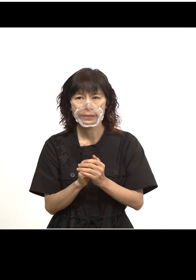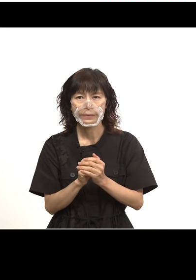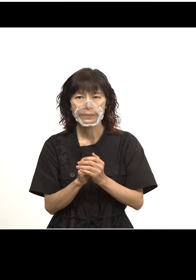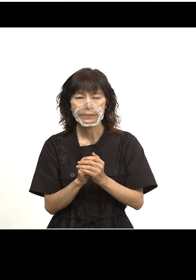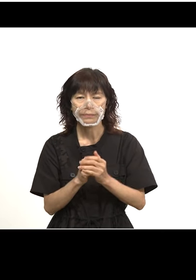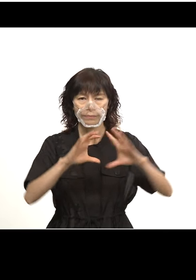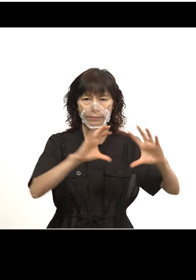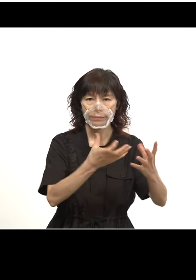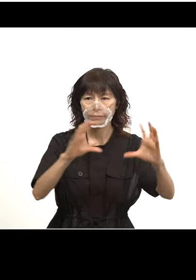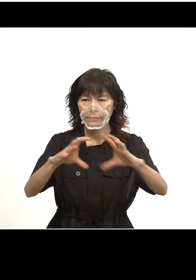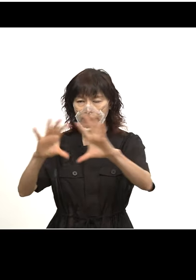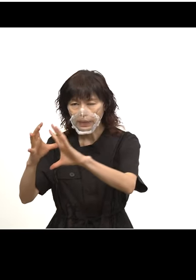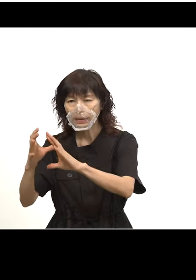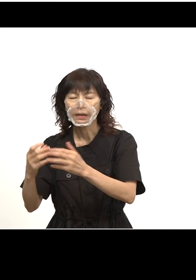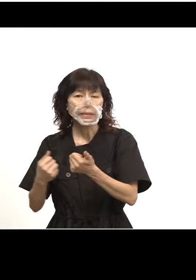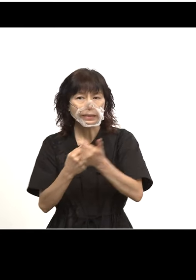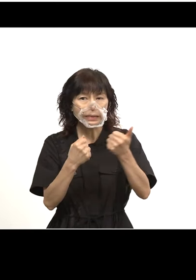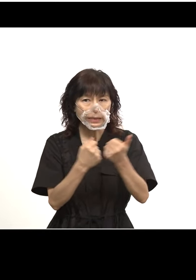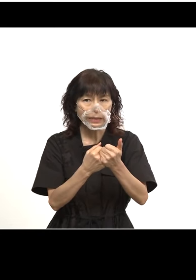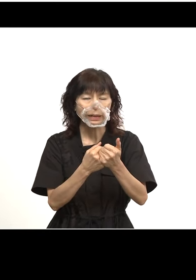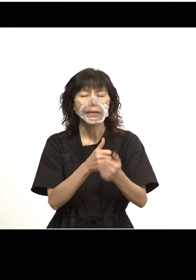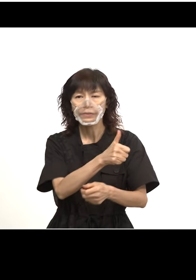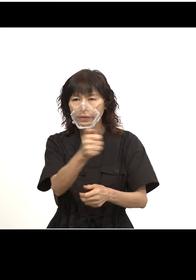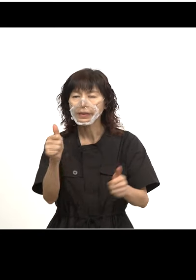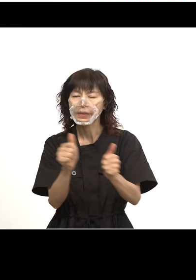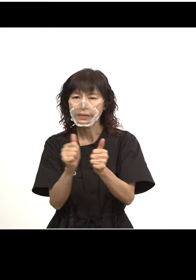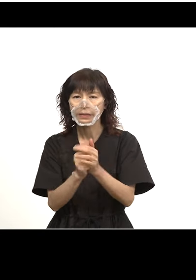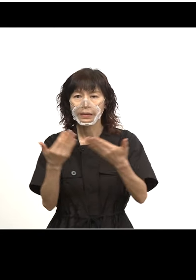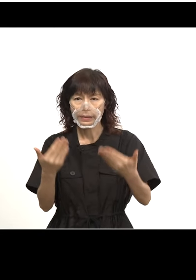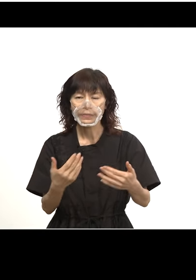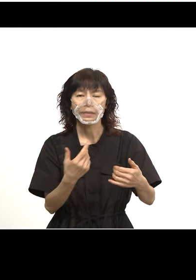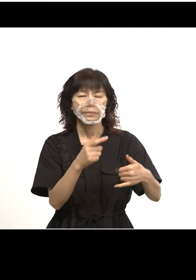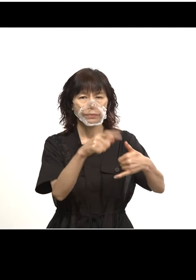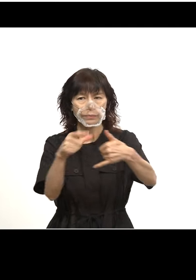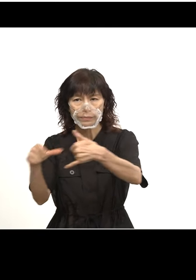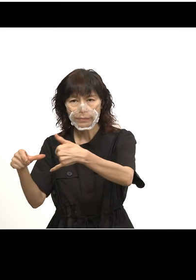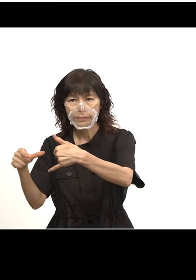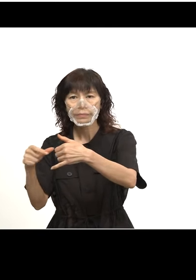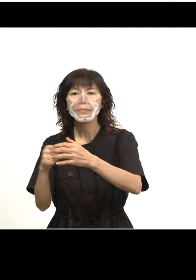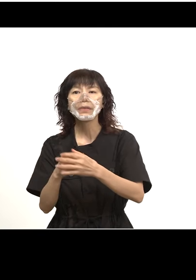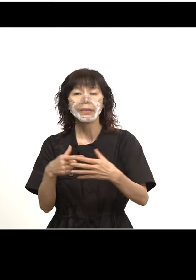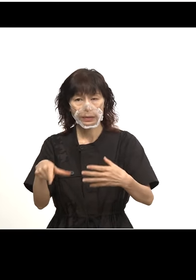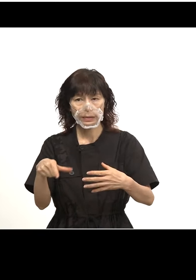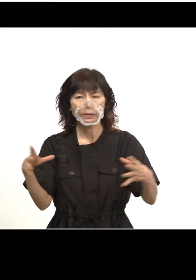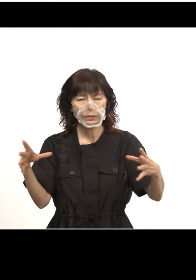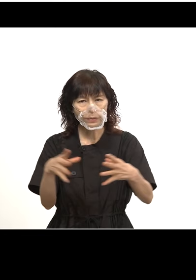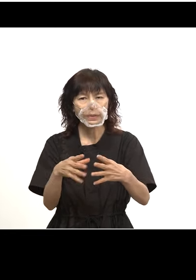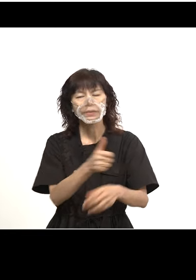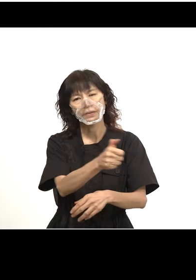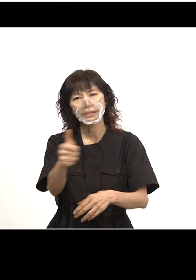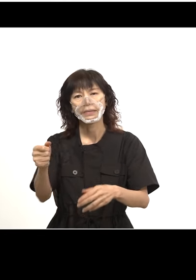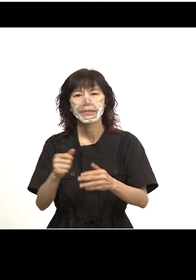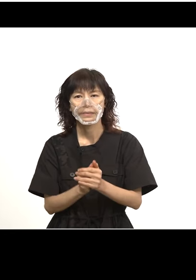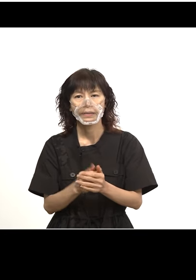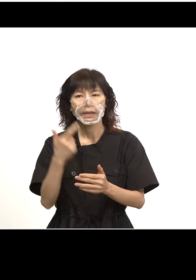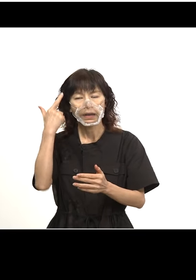眾無限量嘅支持機構團隊朋友，同埋今日每一位參與呢個活動嘅朋友，希